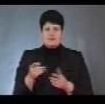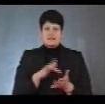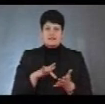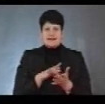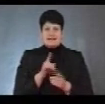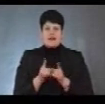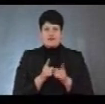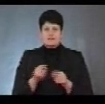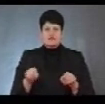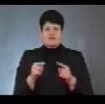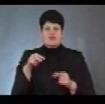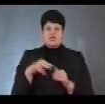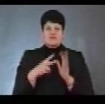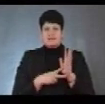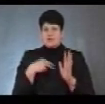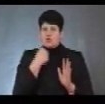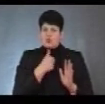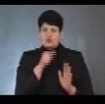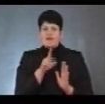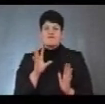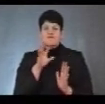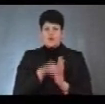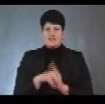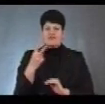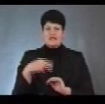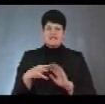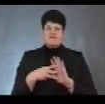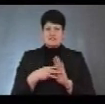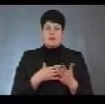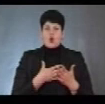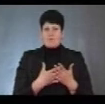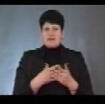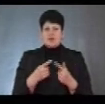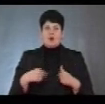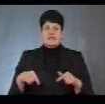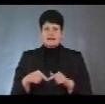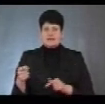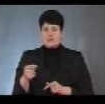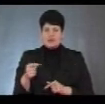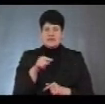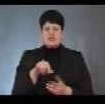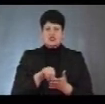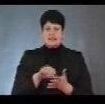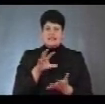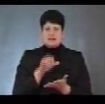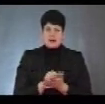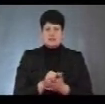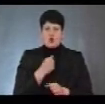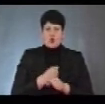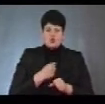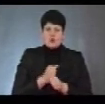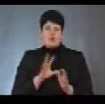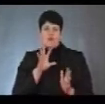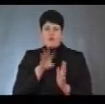створили у 2017 році. До неї входять 28 громадських організацій Тернополя. Її члени займаються розробкою і